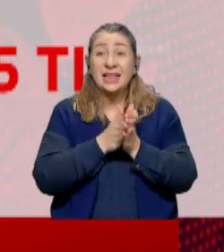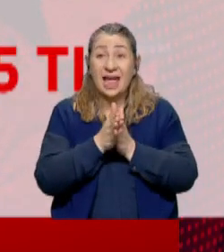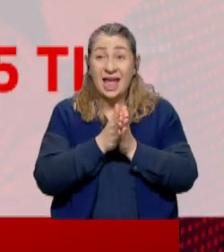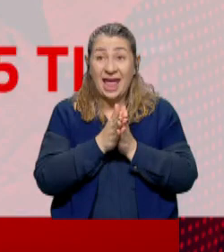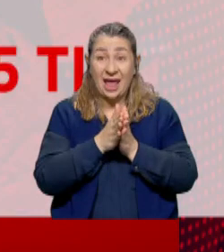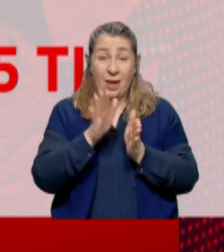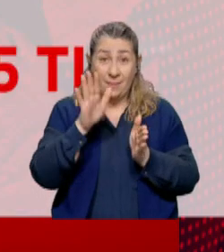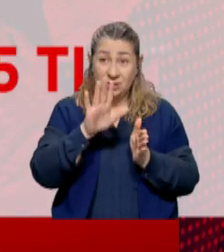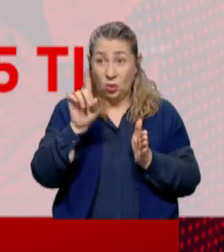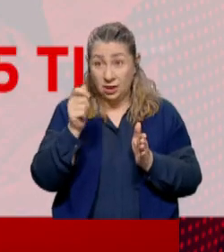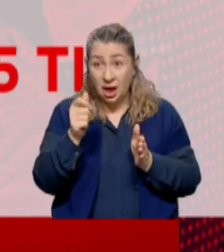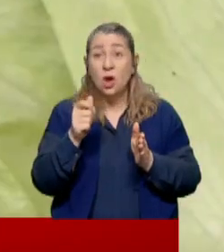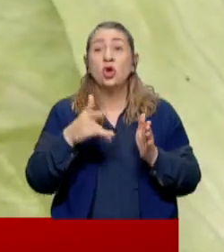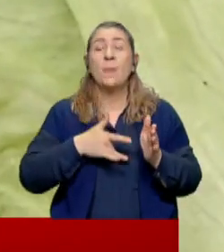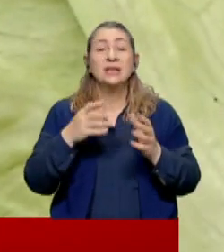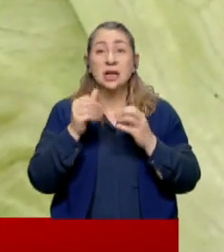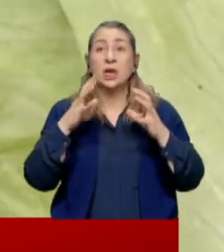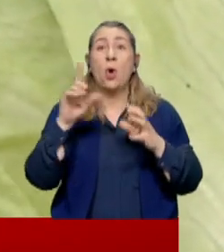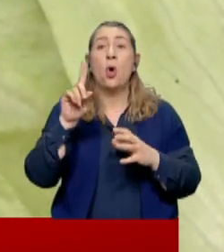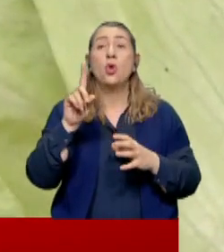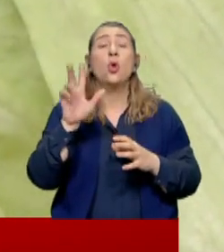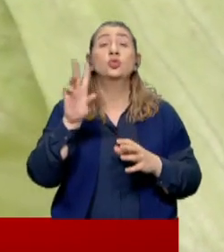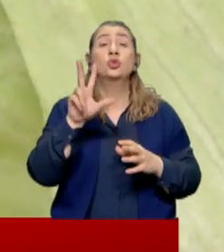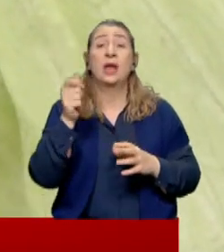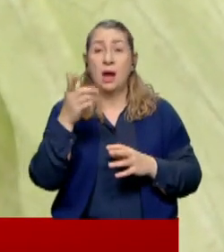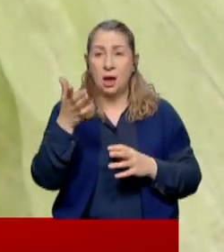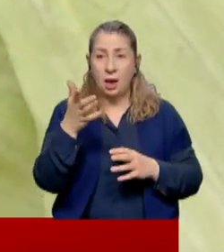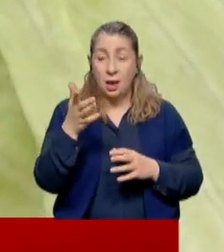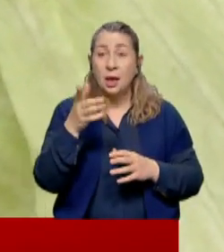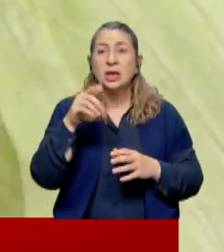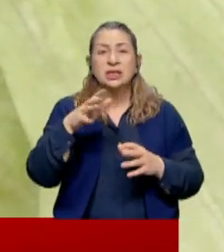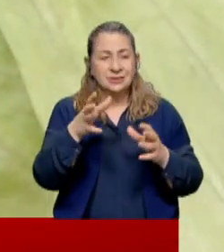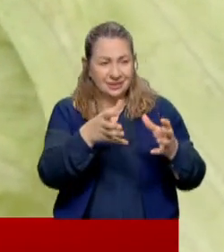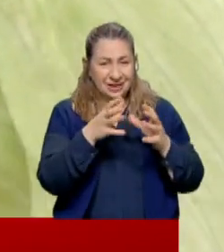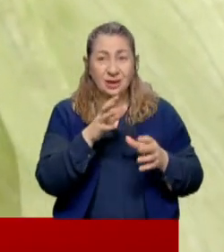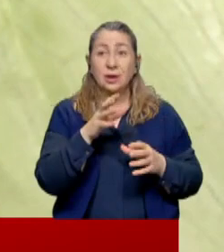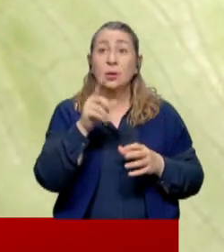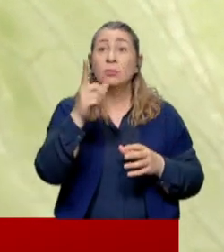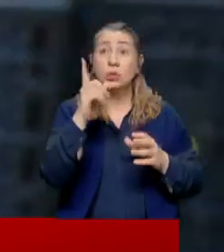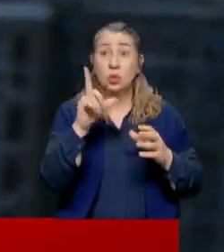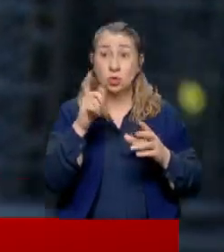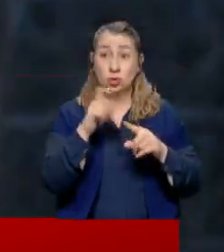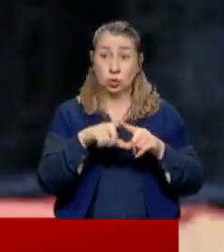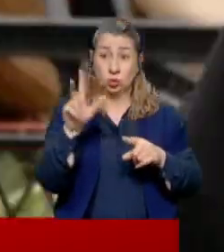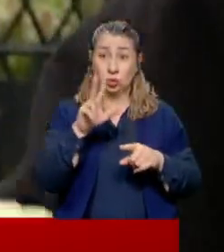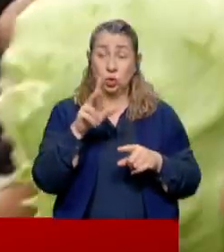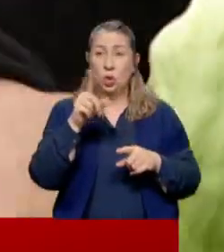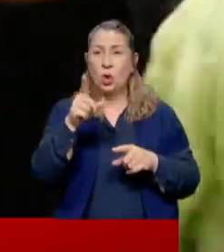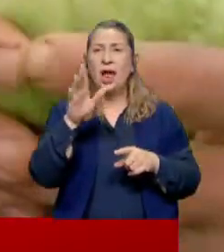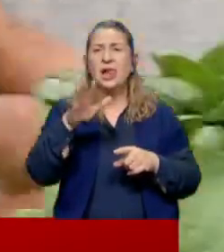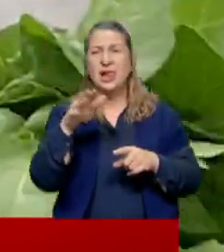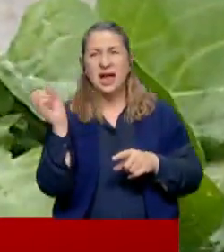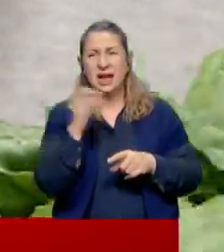lira göbek salata lüks sınıfında çıkması 15 normal i30 lüks oto